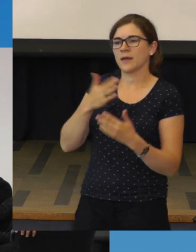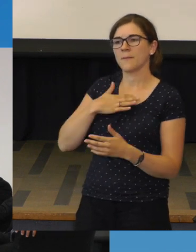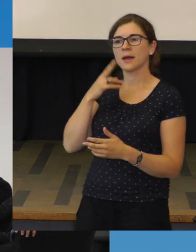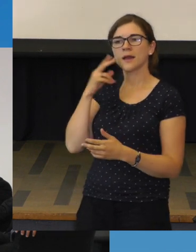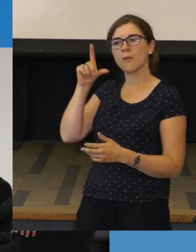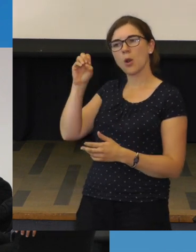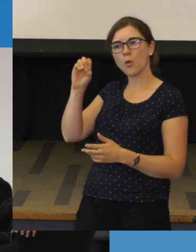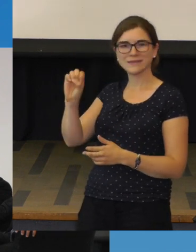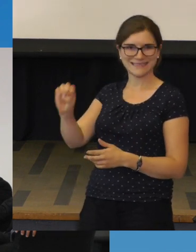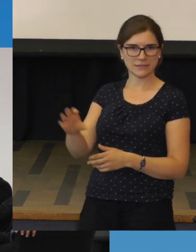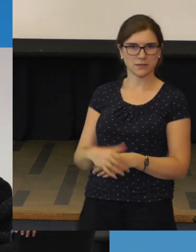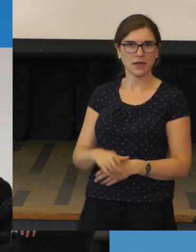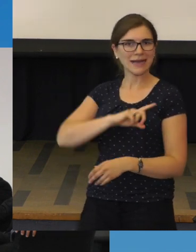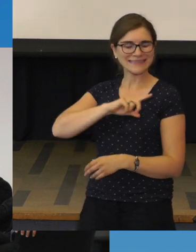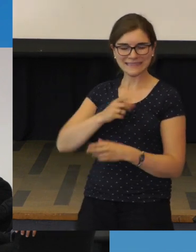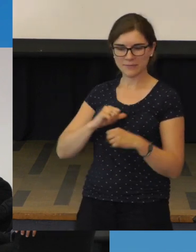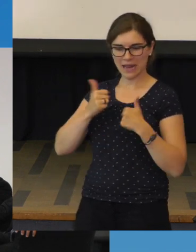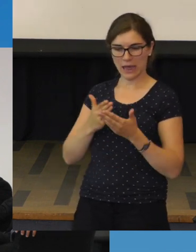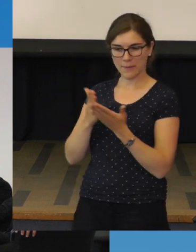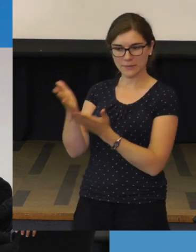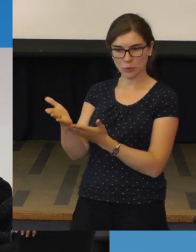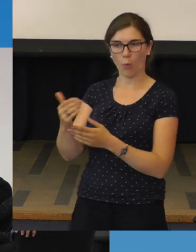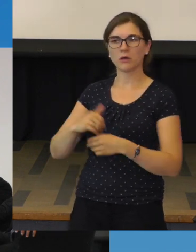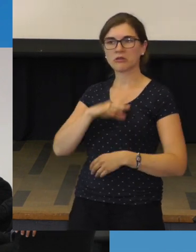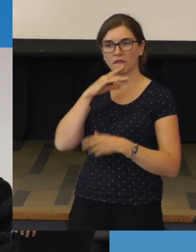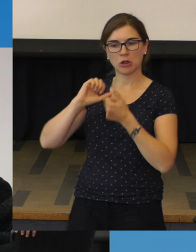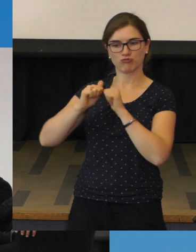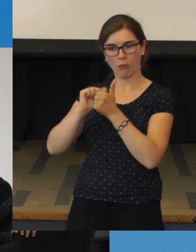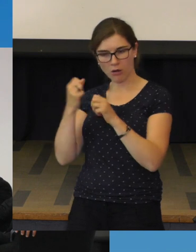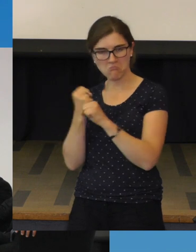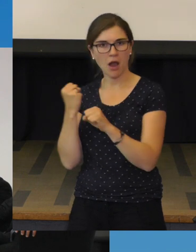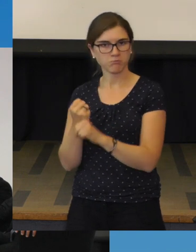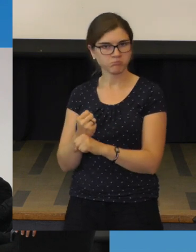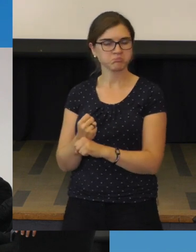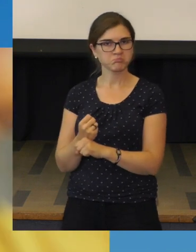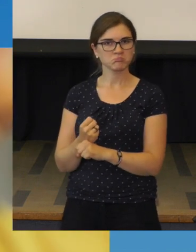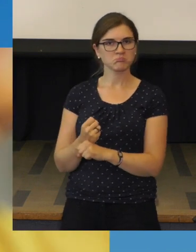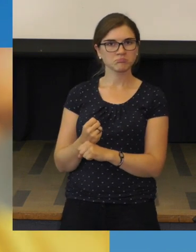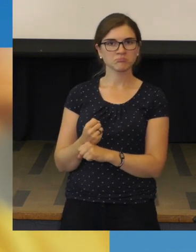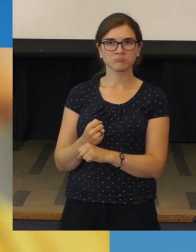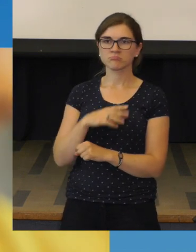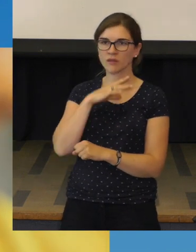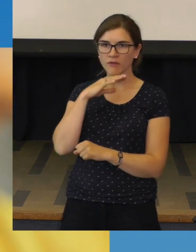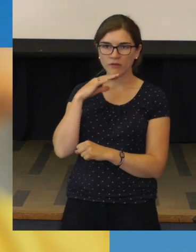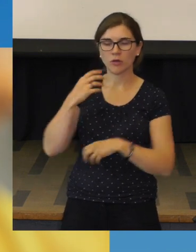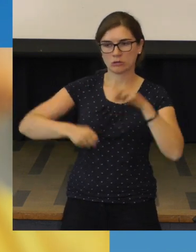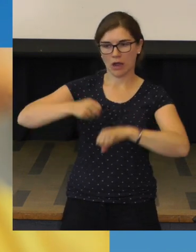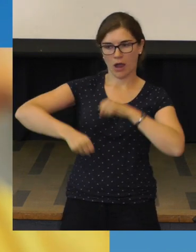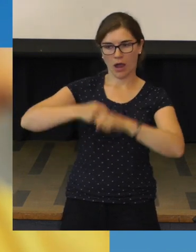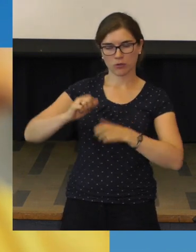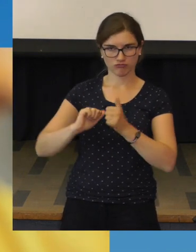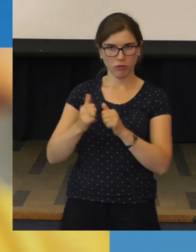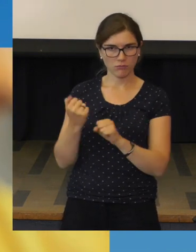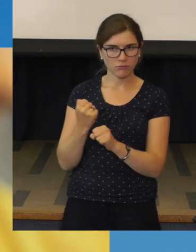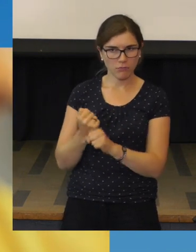Lose. Ich bin mein ganzes Leben lang sportlich unterwegs. Das heißt, ich habe Radsport